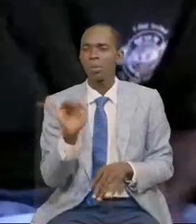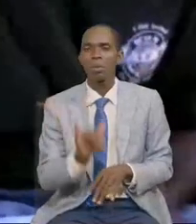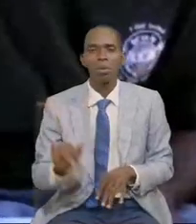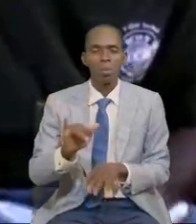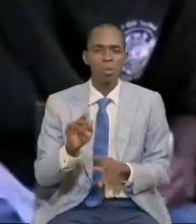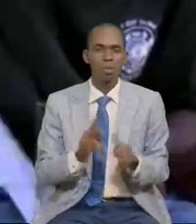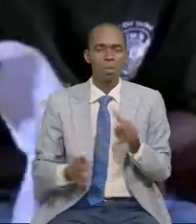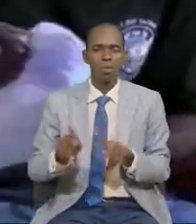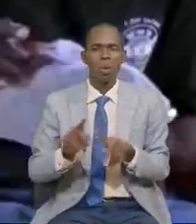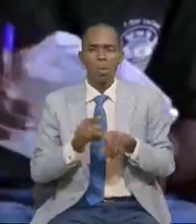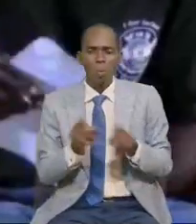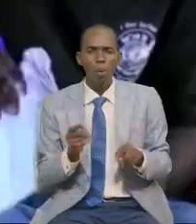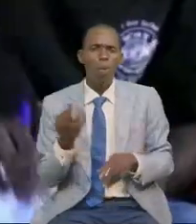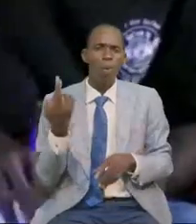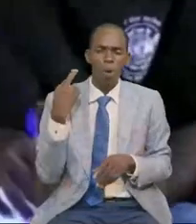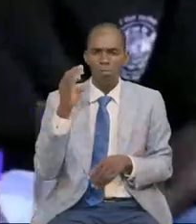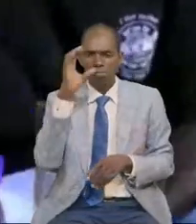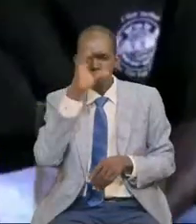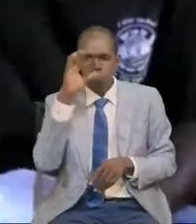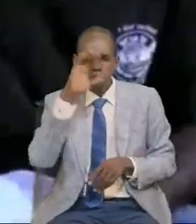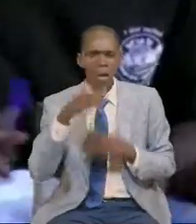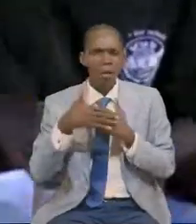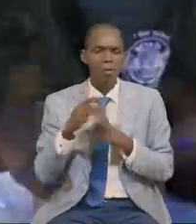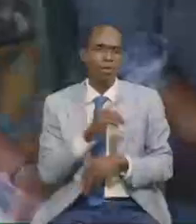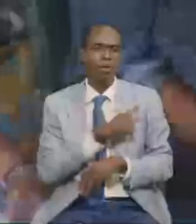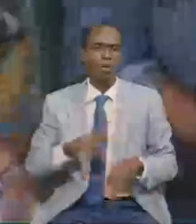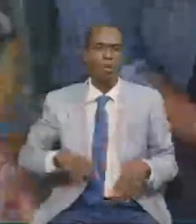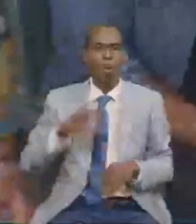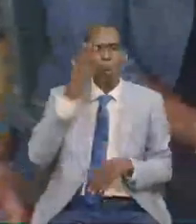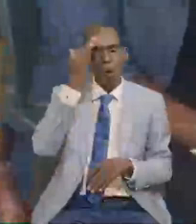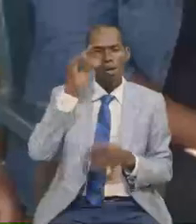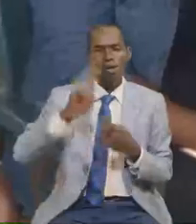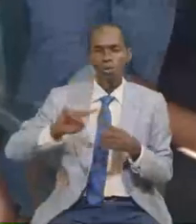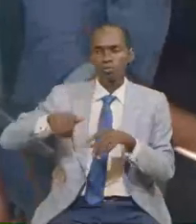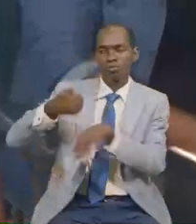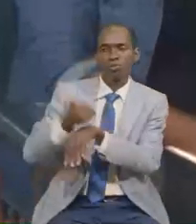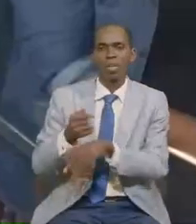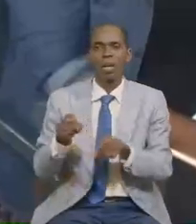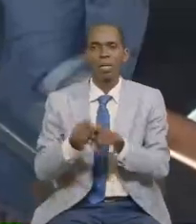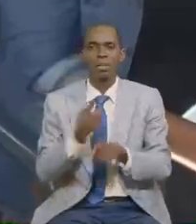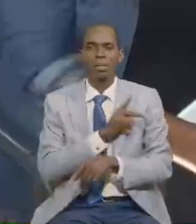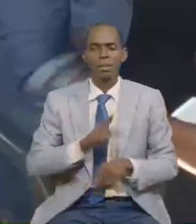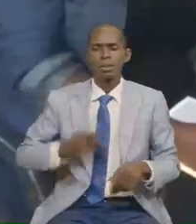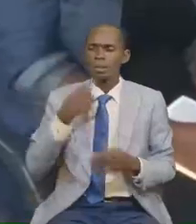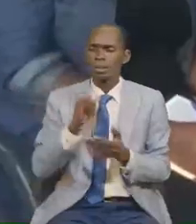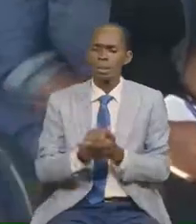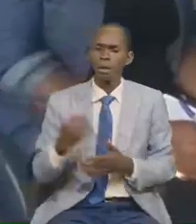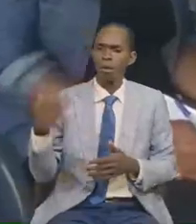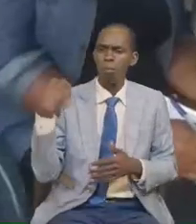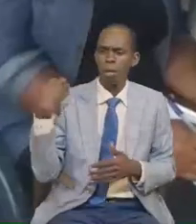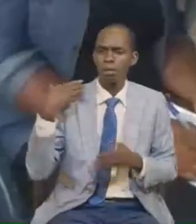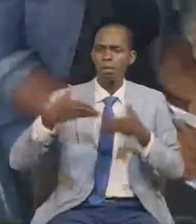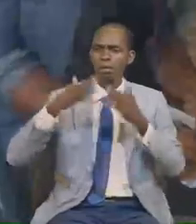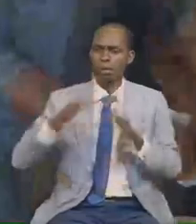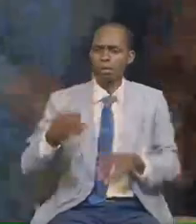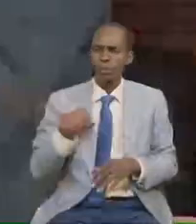cherchaient le Seigneur. En réalité, ils voulaient même faire de lui un roi. Et il a dit, Rabbi, maître, nous te cherchons depuis.